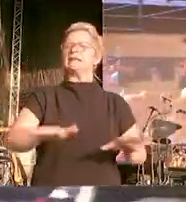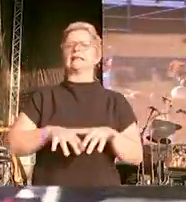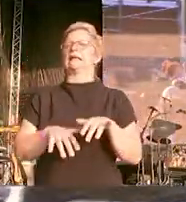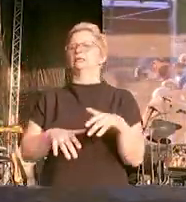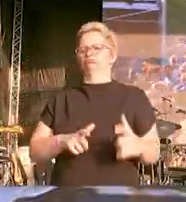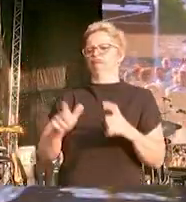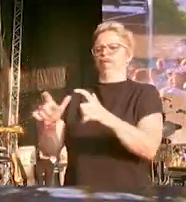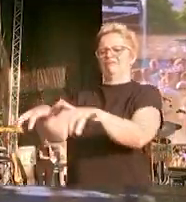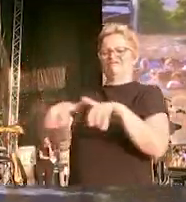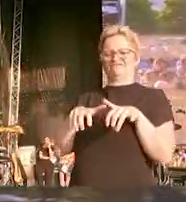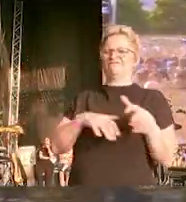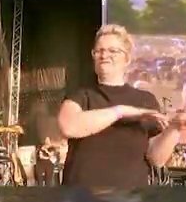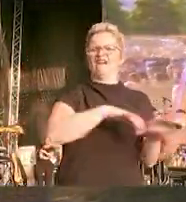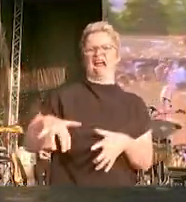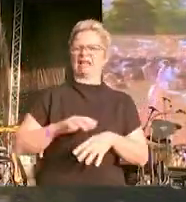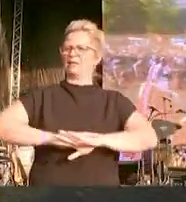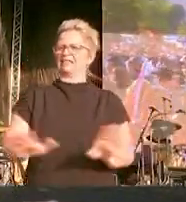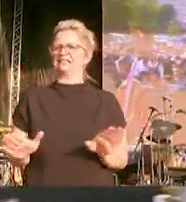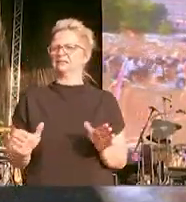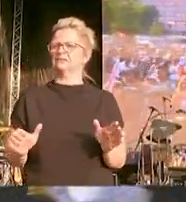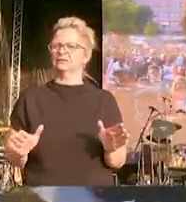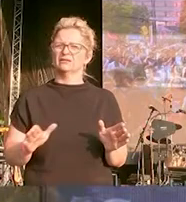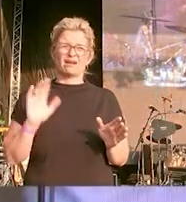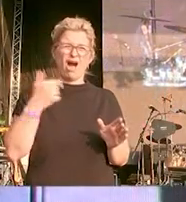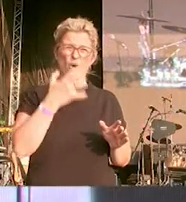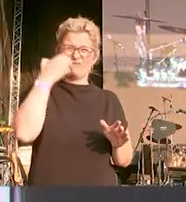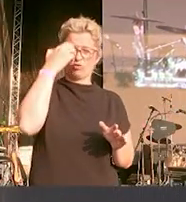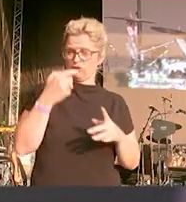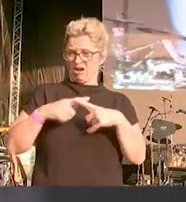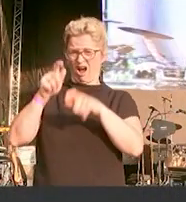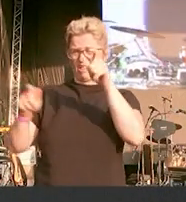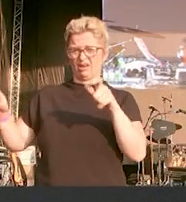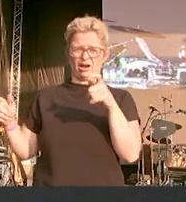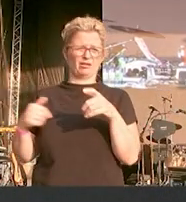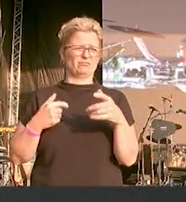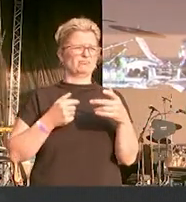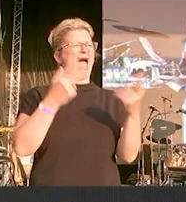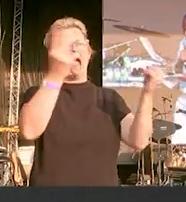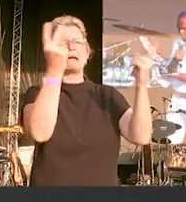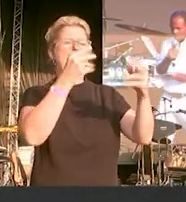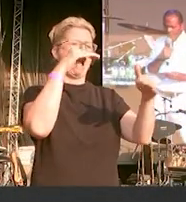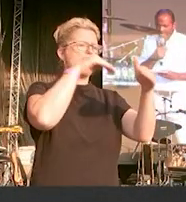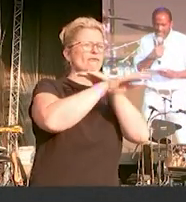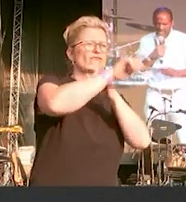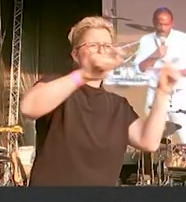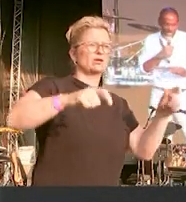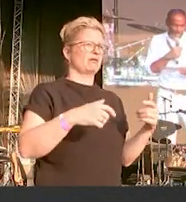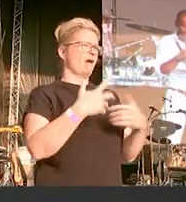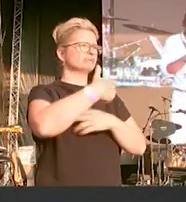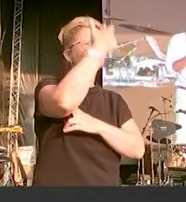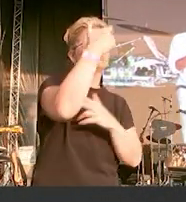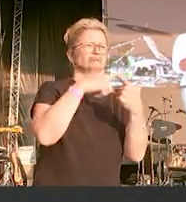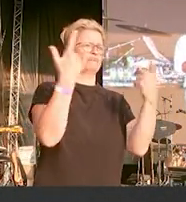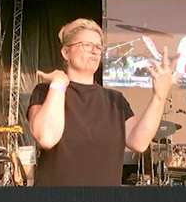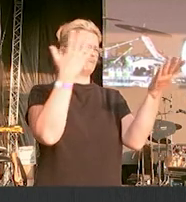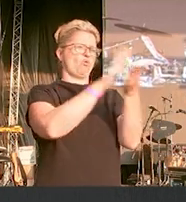nicht erlauben, wenn einige versuchen, sie anderen, ob es Geflüchtete sind, People of Color oder